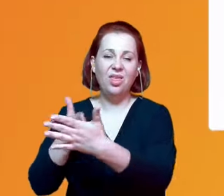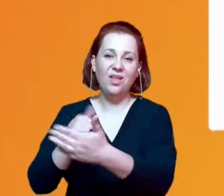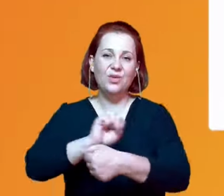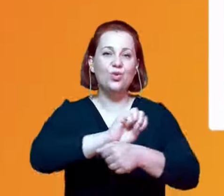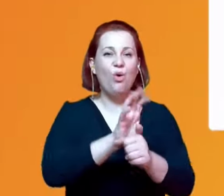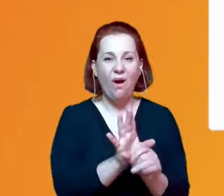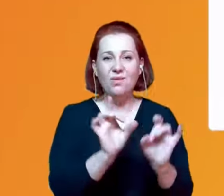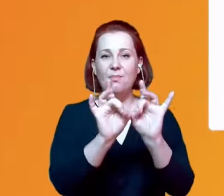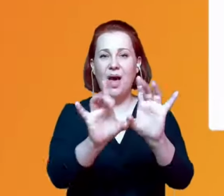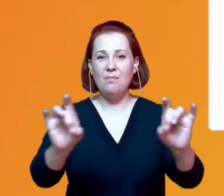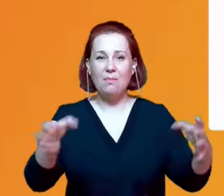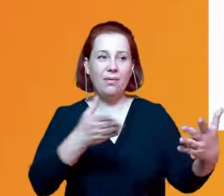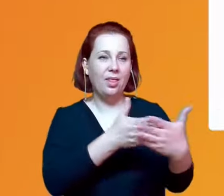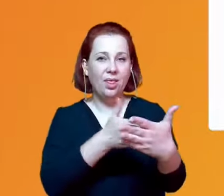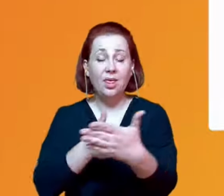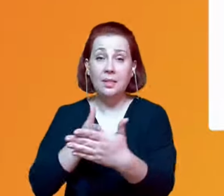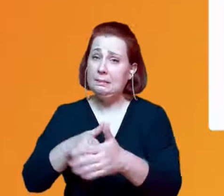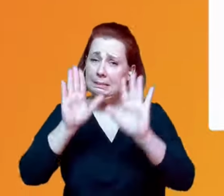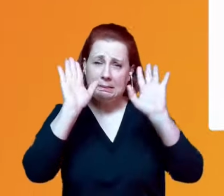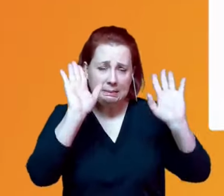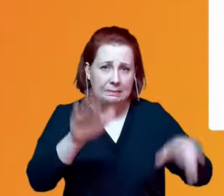koronawirusa. Udało nam się